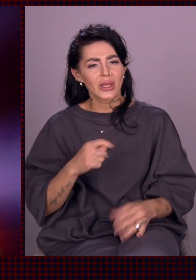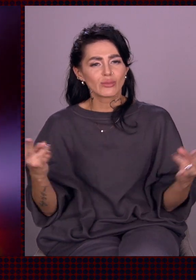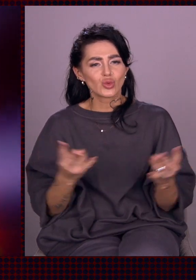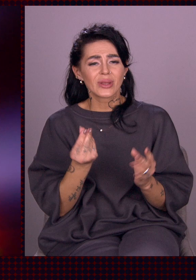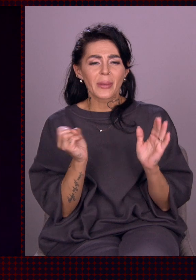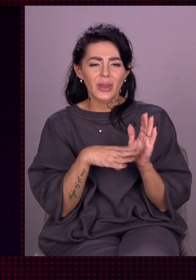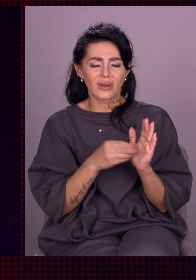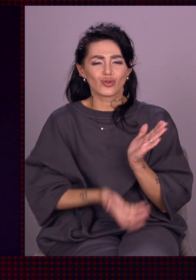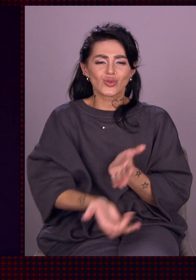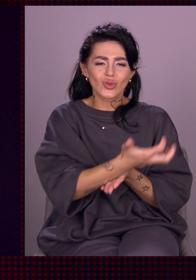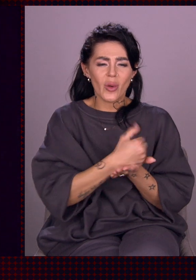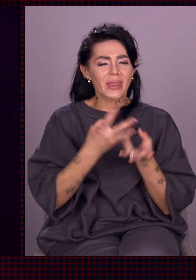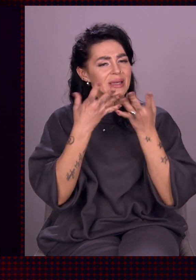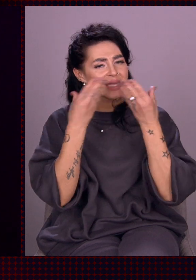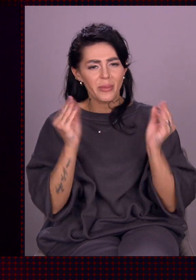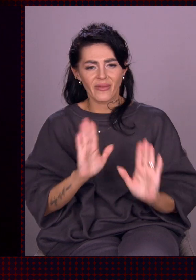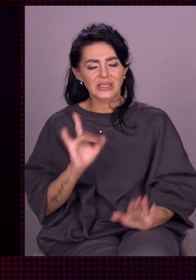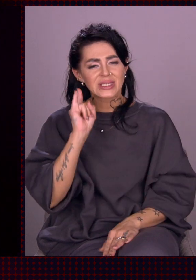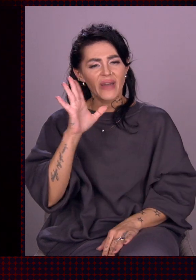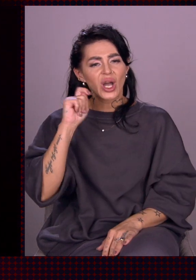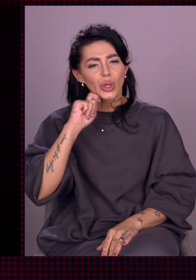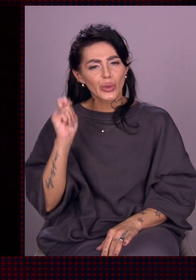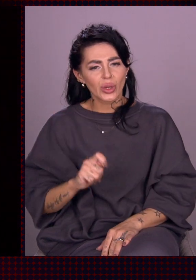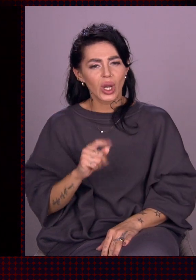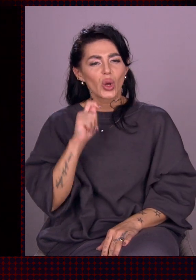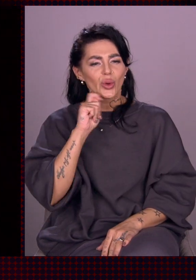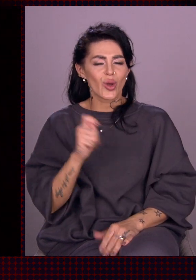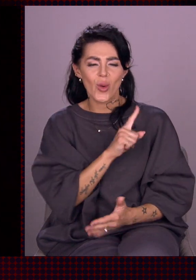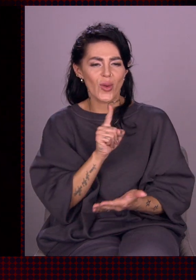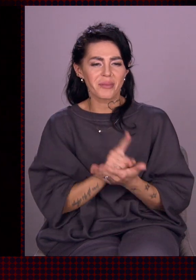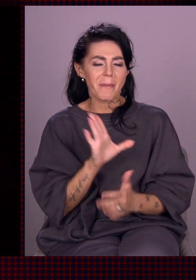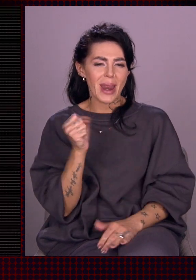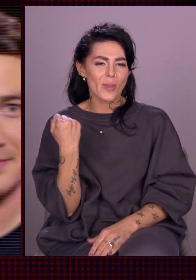не забувати про це. Слава Україні! Україна обов'язково переможе.